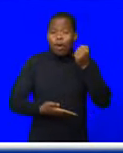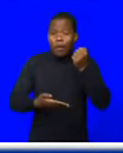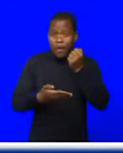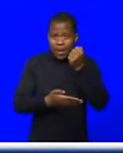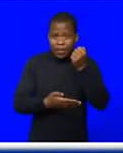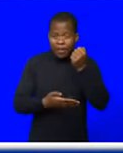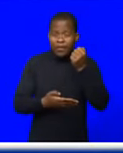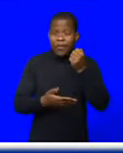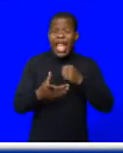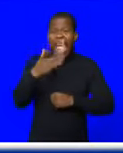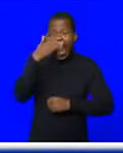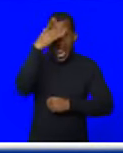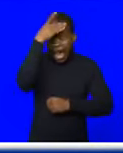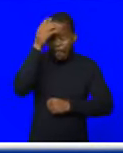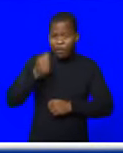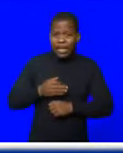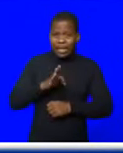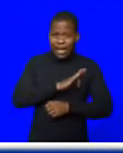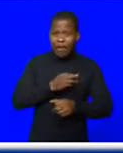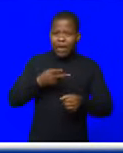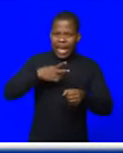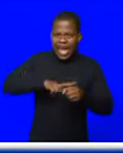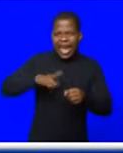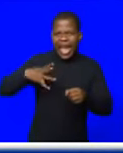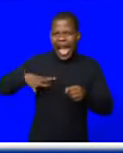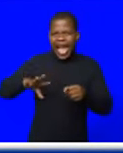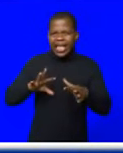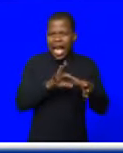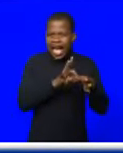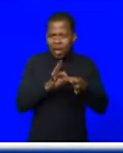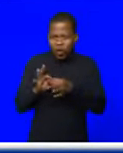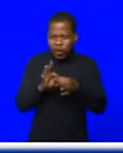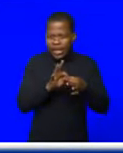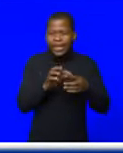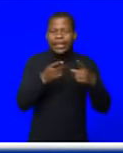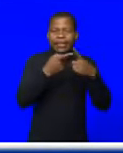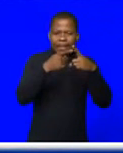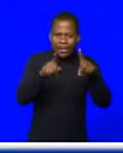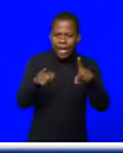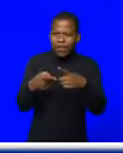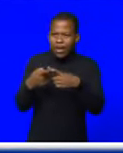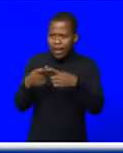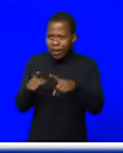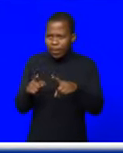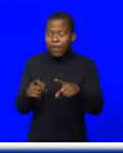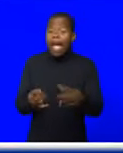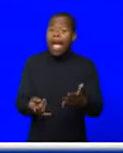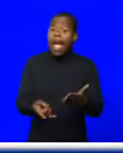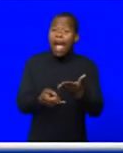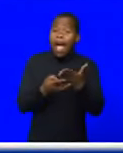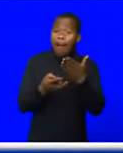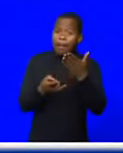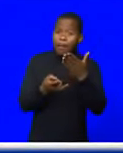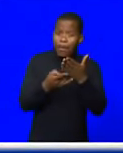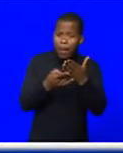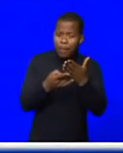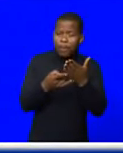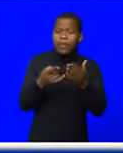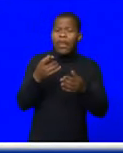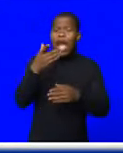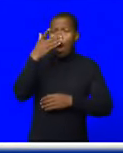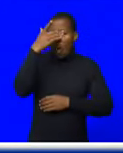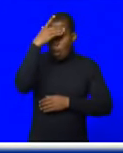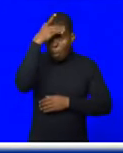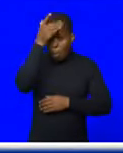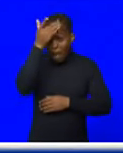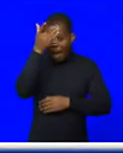tahulumeni nema organization lamanye lafana na nema NGOs si side la ekutheni sisite uhulumeni noma